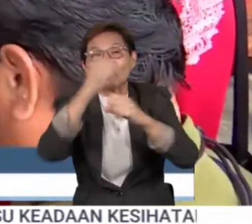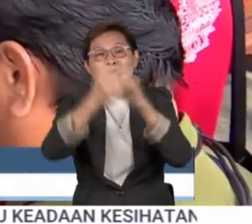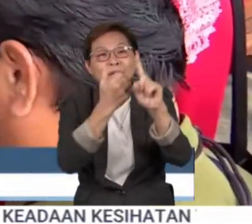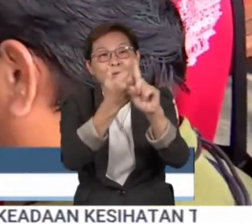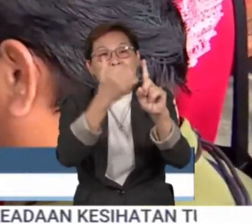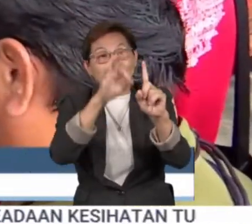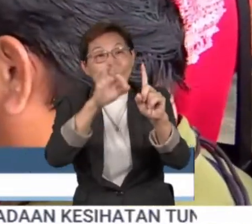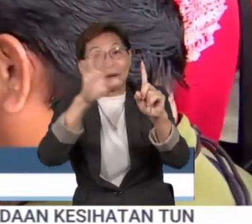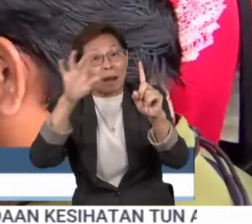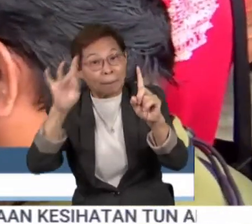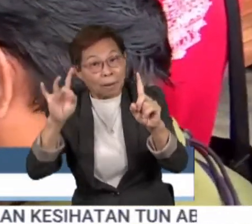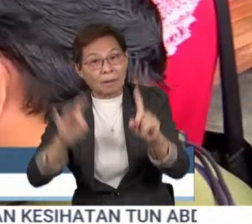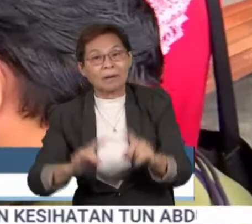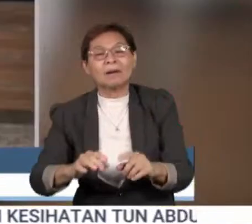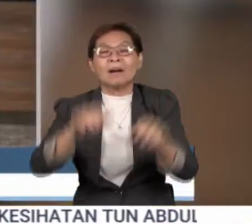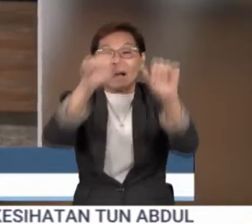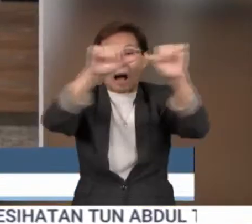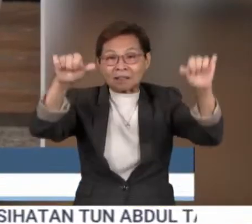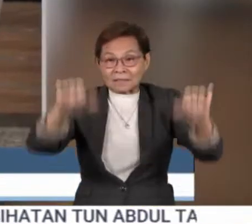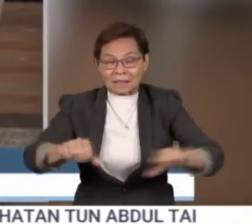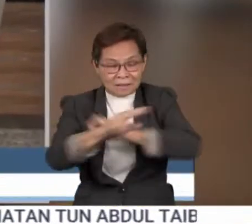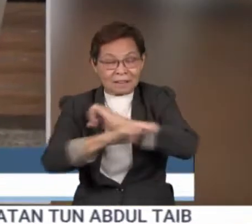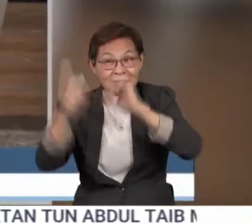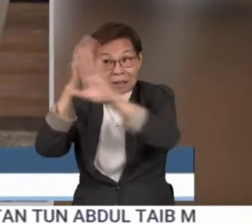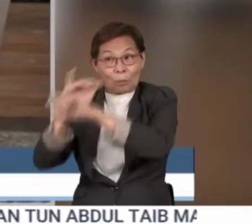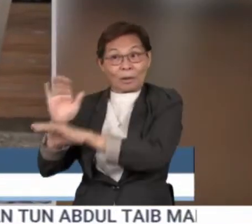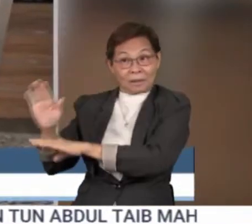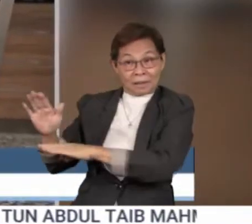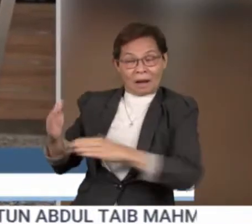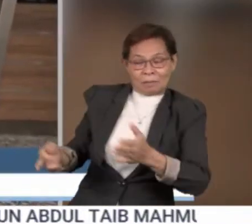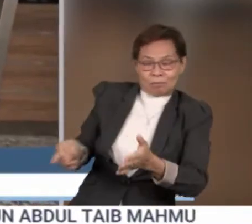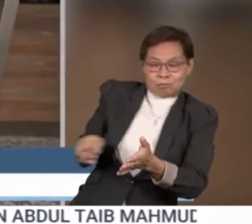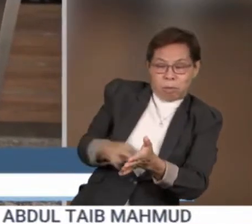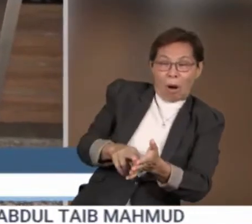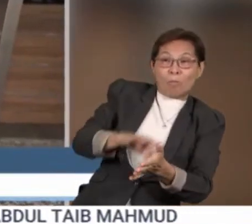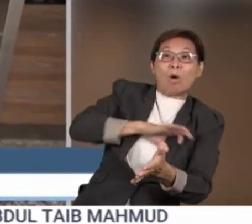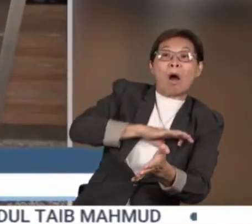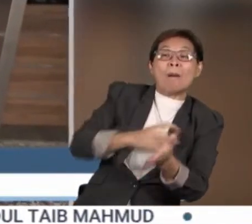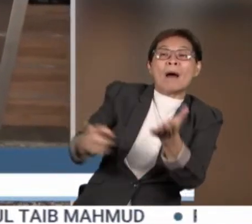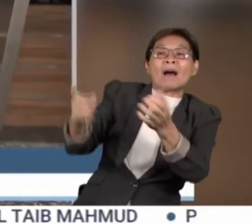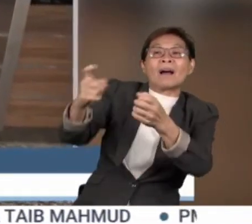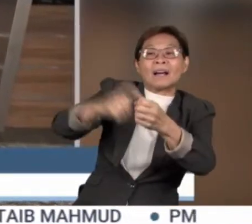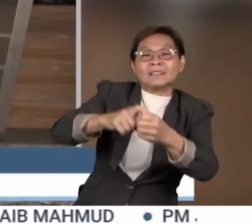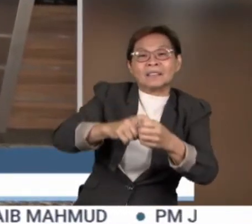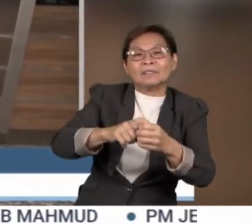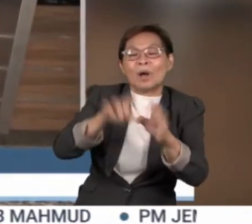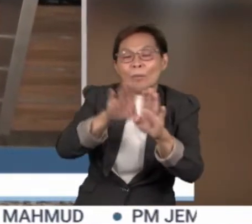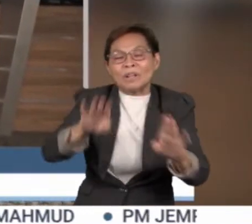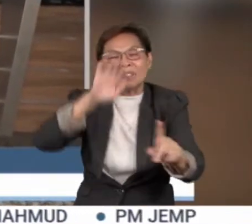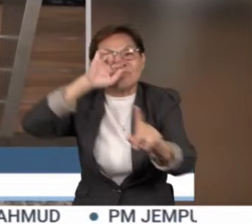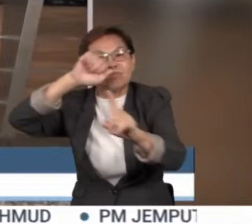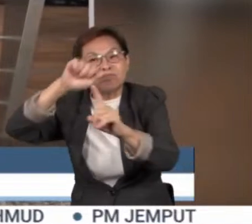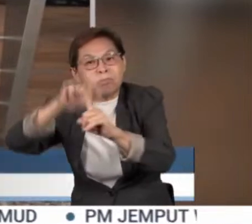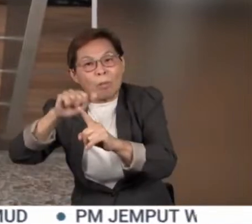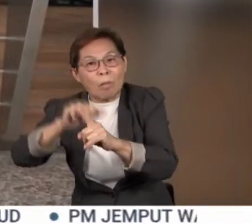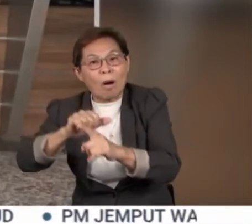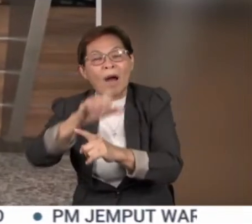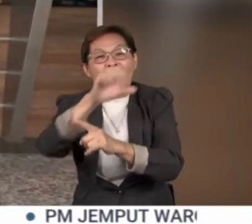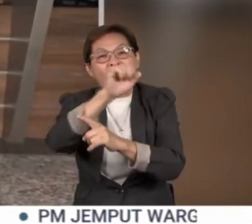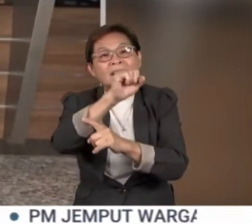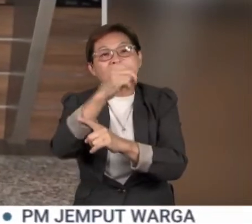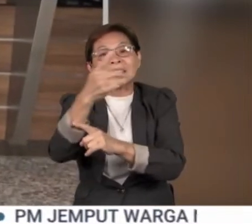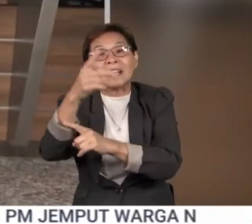1998. Sementara itu, pihak Astana Negeri Sarawak turut membuat laporan berhubung berita palsu berkenaan kepada